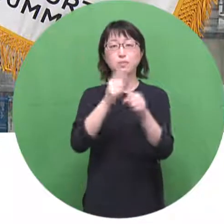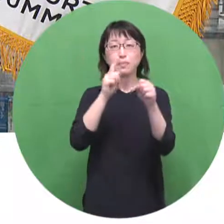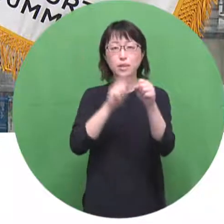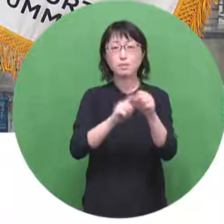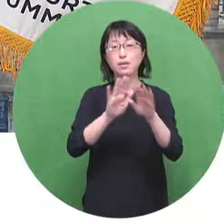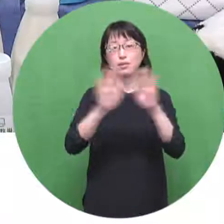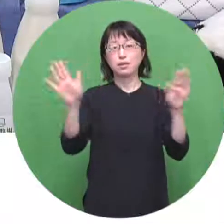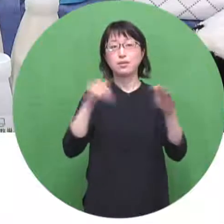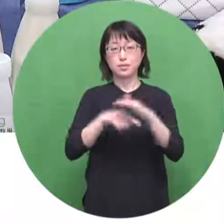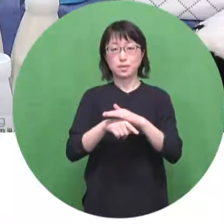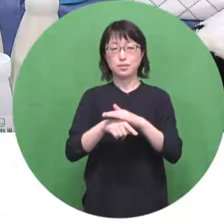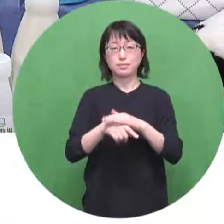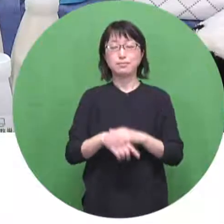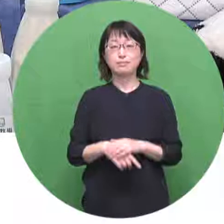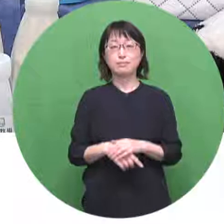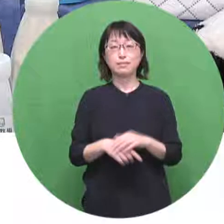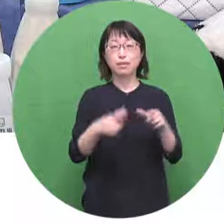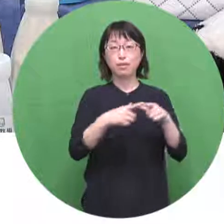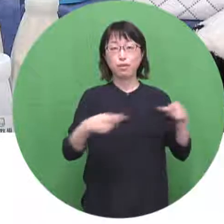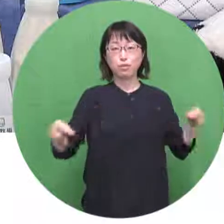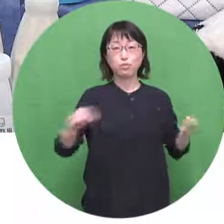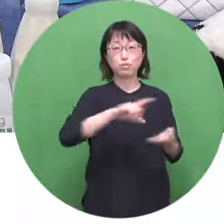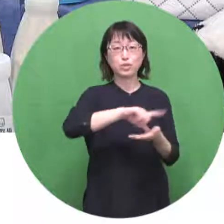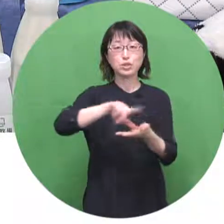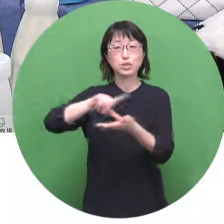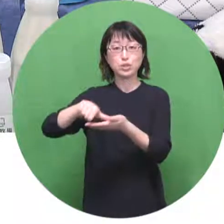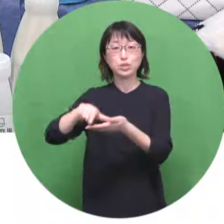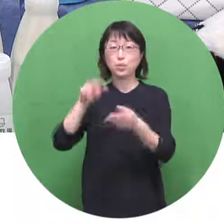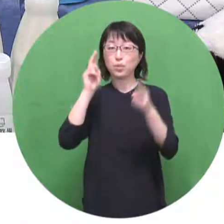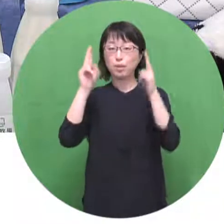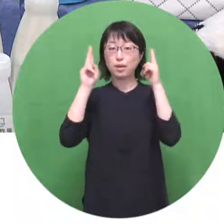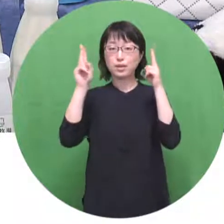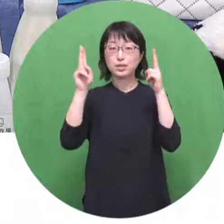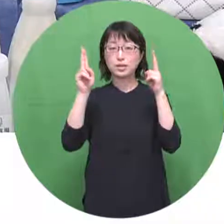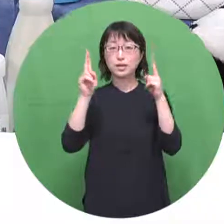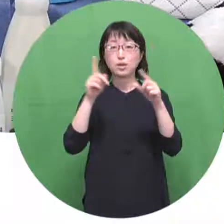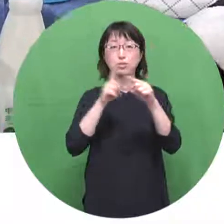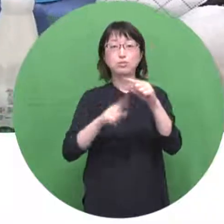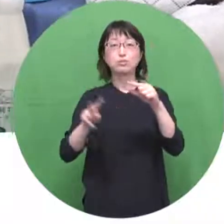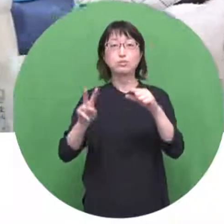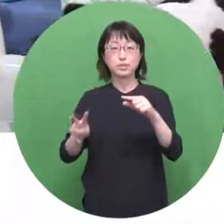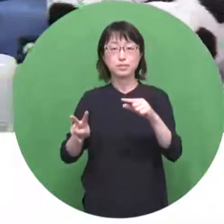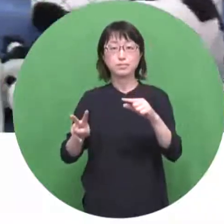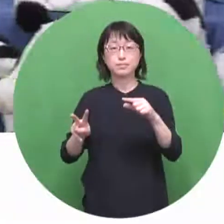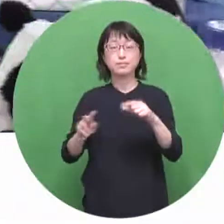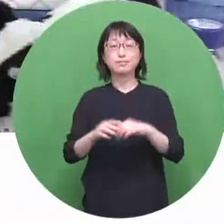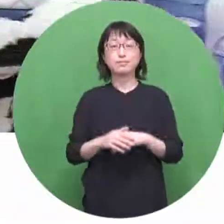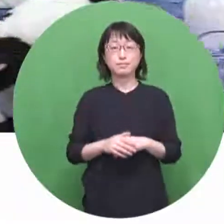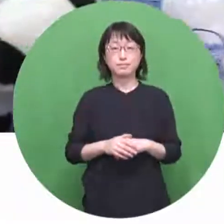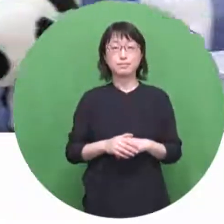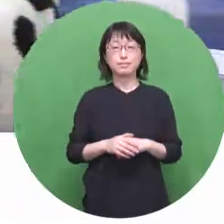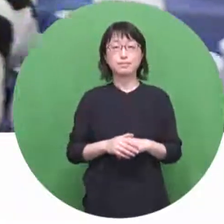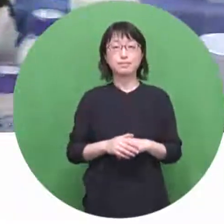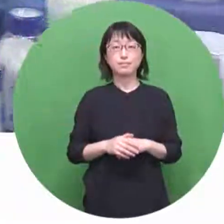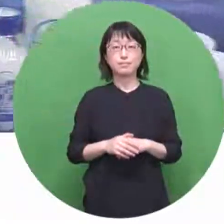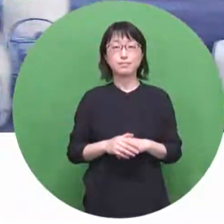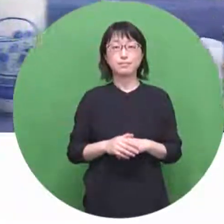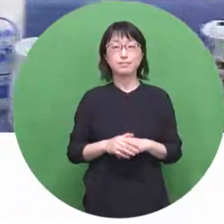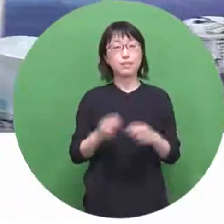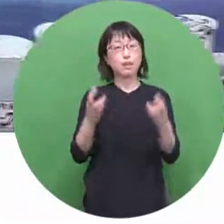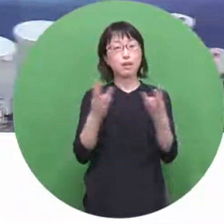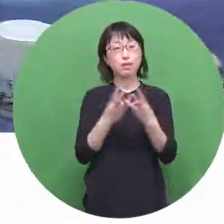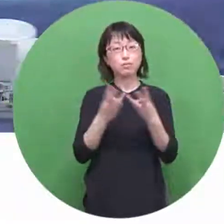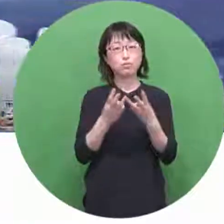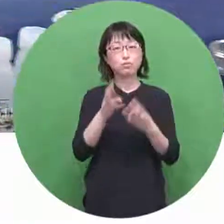。全国の地方乳業メーカーさんを主体とした、ヨーグルトサミットというふうになっておりま